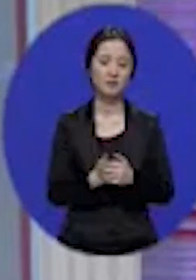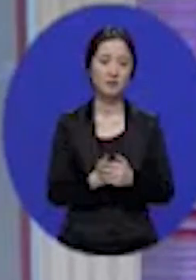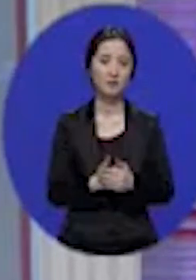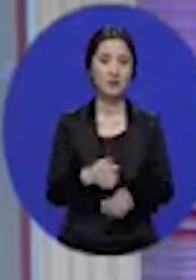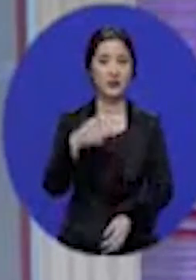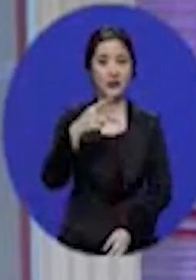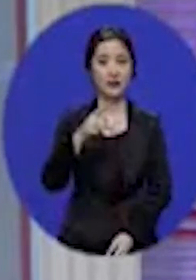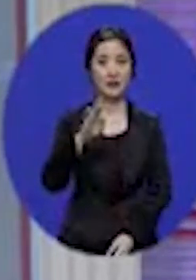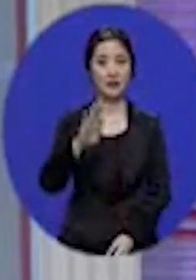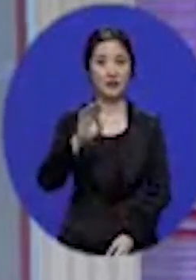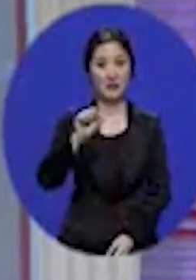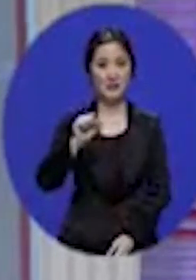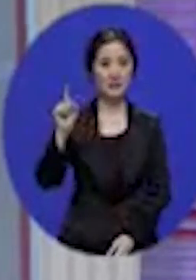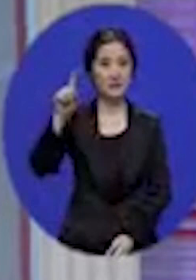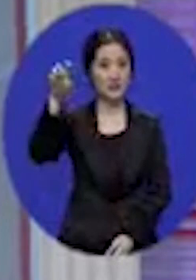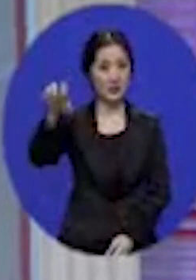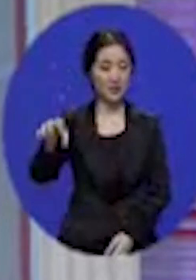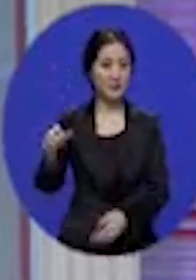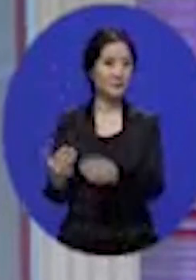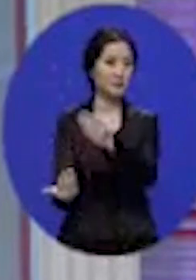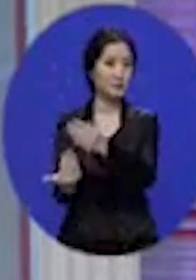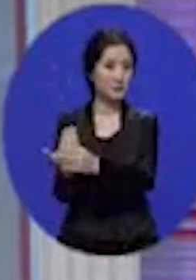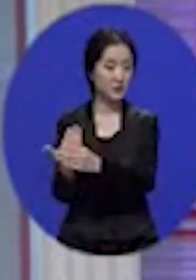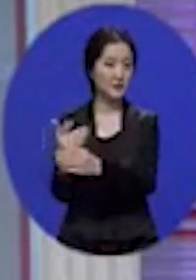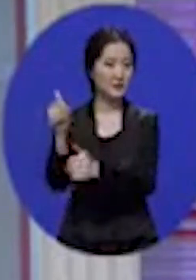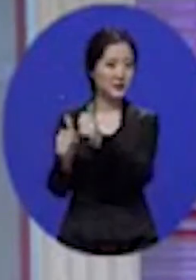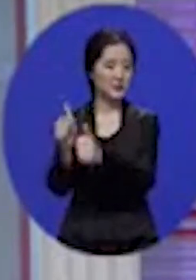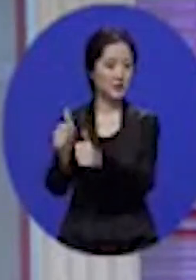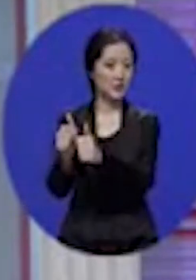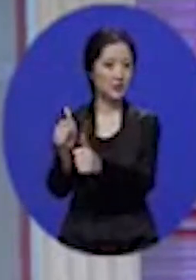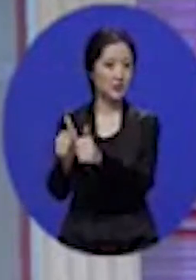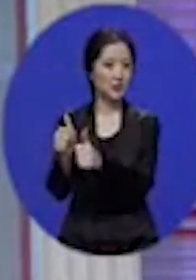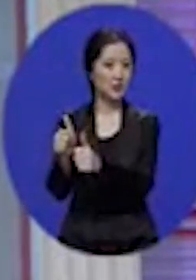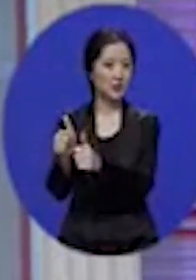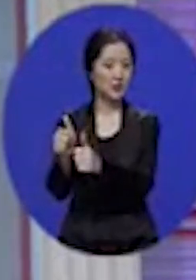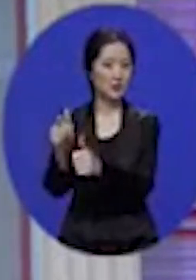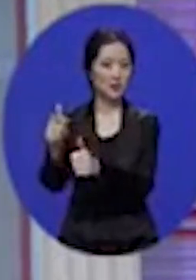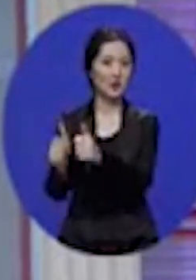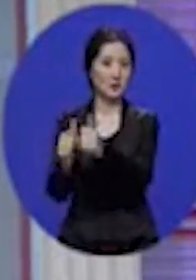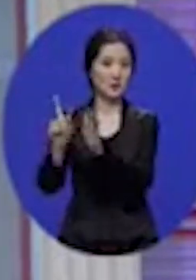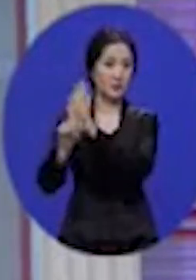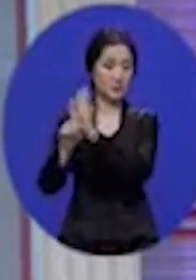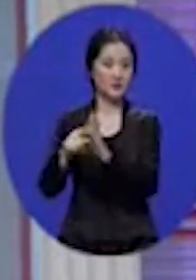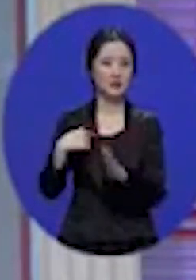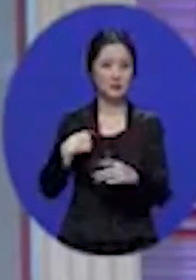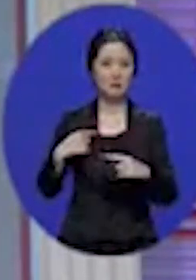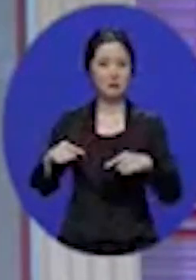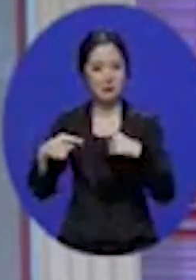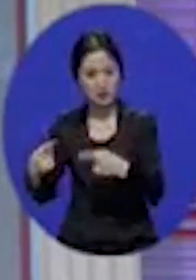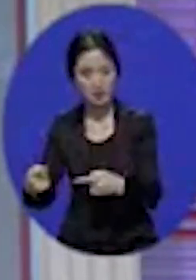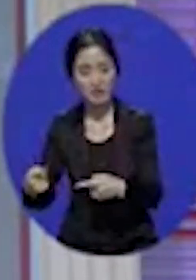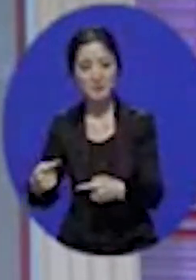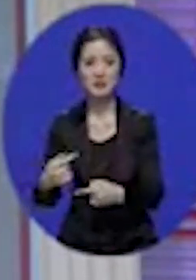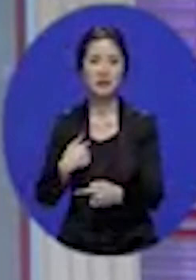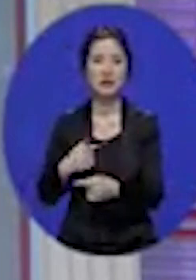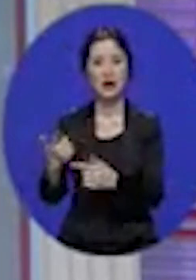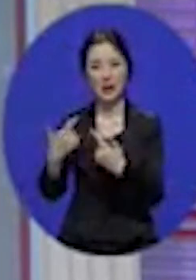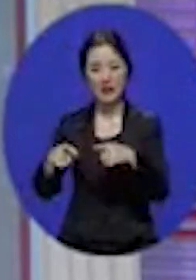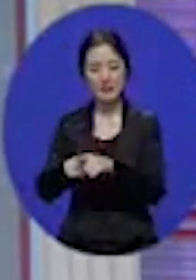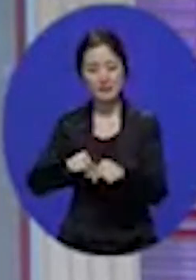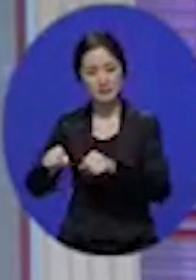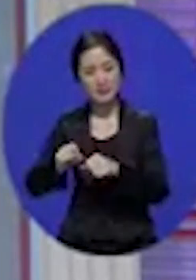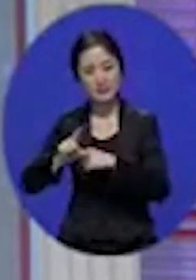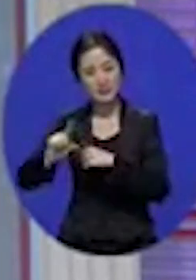곳인데 거기도 제가 어떻게 막 그 오디션에 합격해서 대북 방송하는 곳에 쫓아갔었고요. 또 대학 때